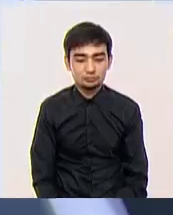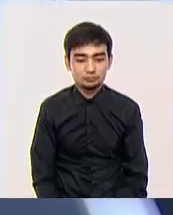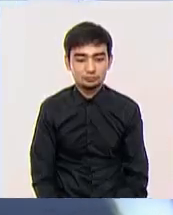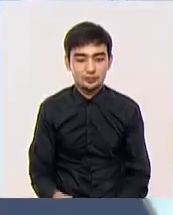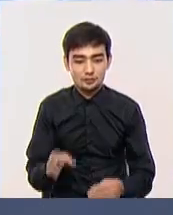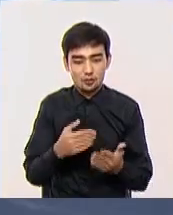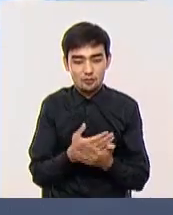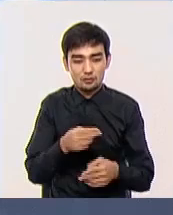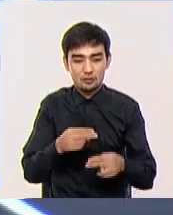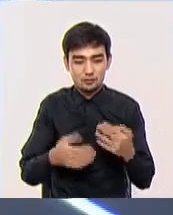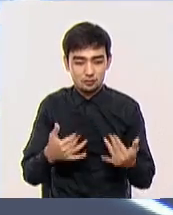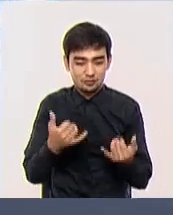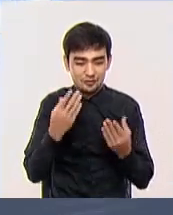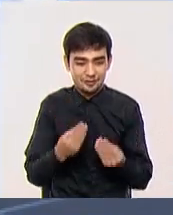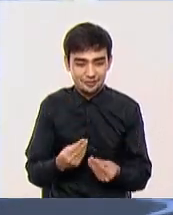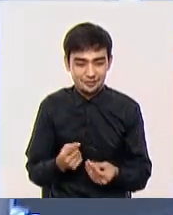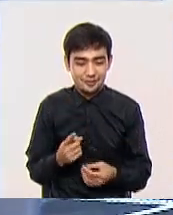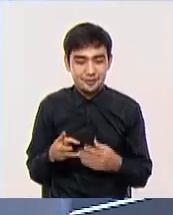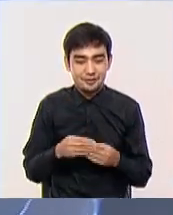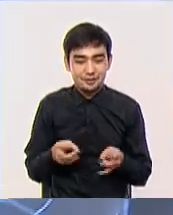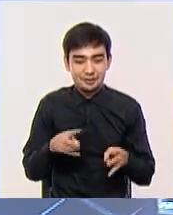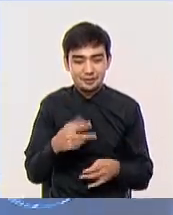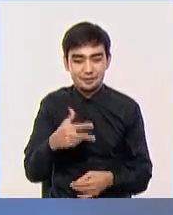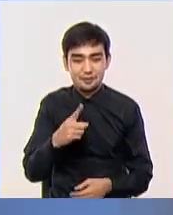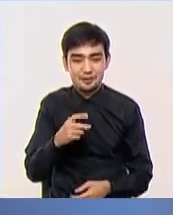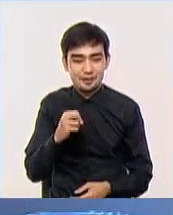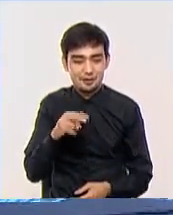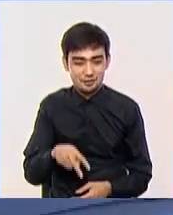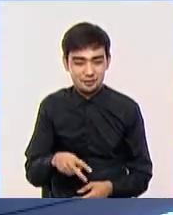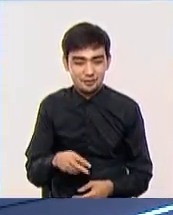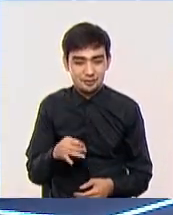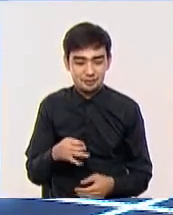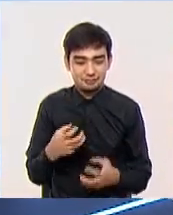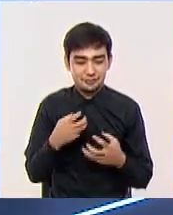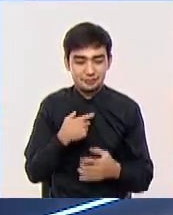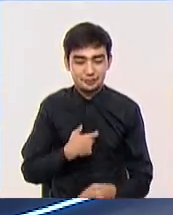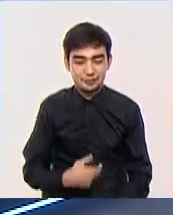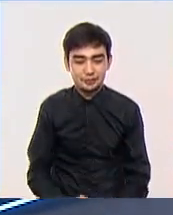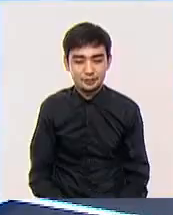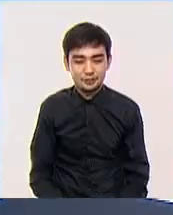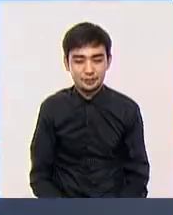Это были все новости уходящего дня. Оставайтесь с 31-м каналом и берегите себя.